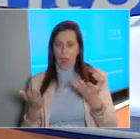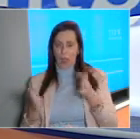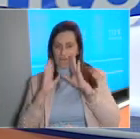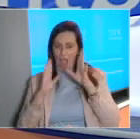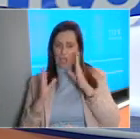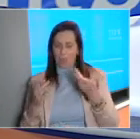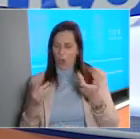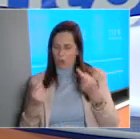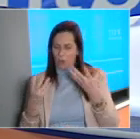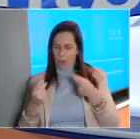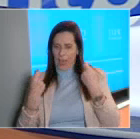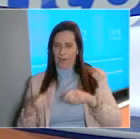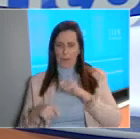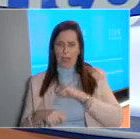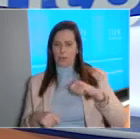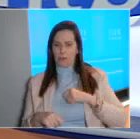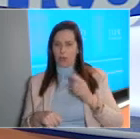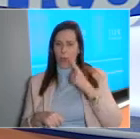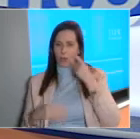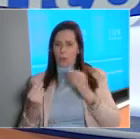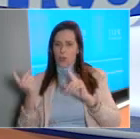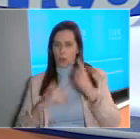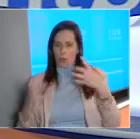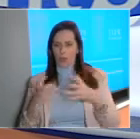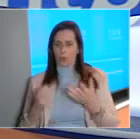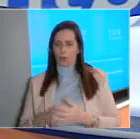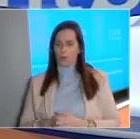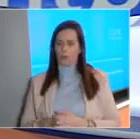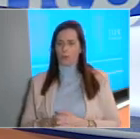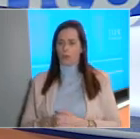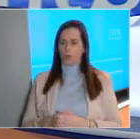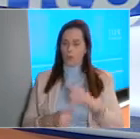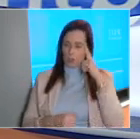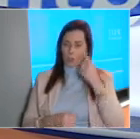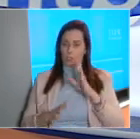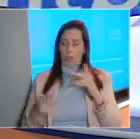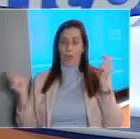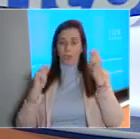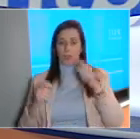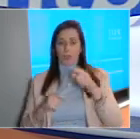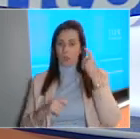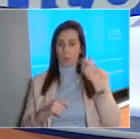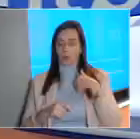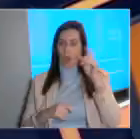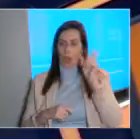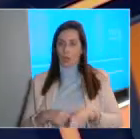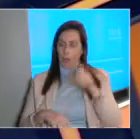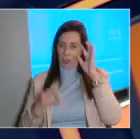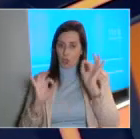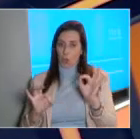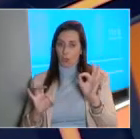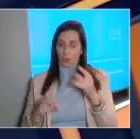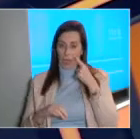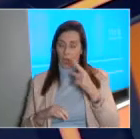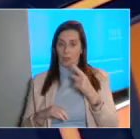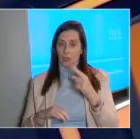כל הזמן חברים שהם עצמאים, לא נראה שמשהו קורה עם הקבוצה הזאת. לאן זה הולך? את יודעת, אבל זה נורא מפתיע אותי, כי את נשמעת לי בן אדם שקול.